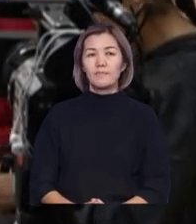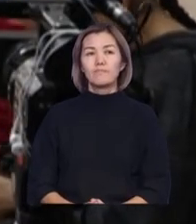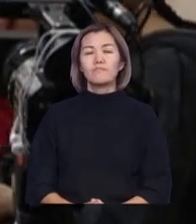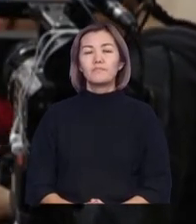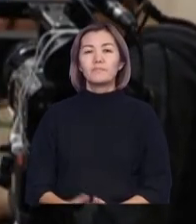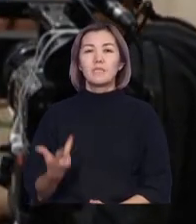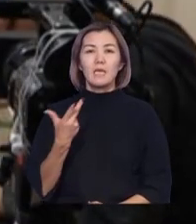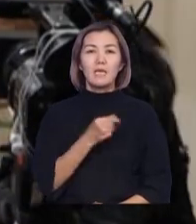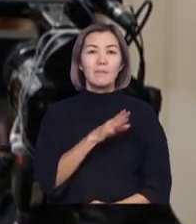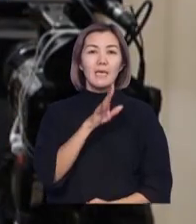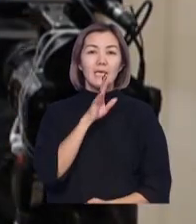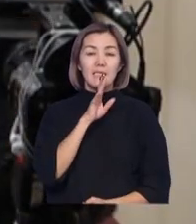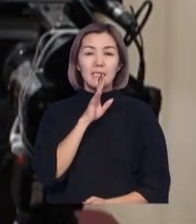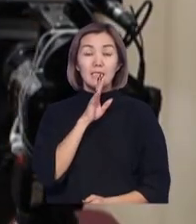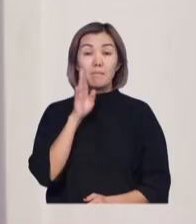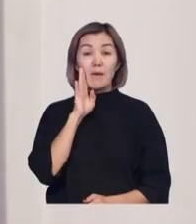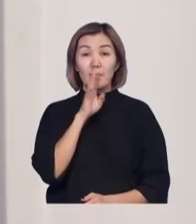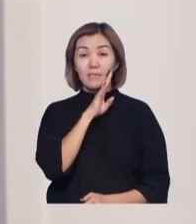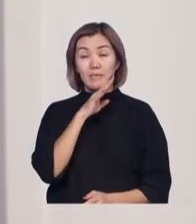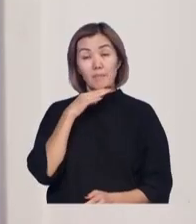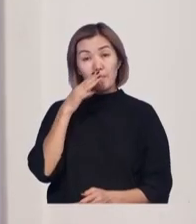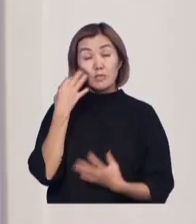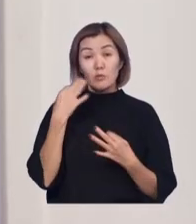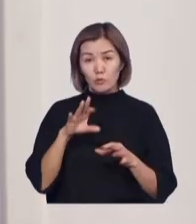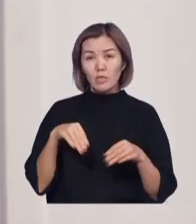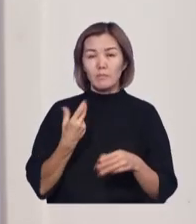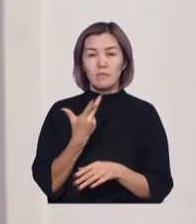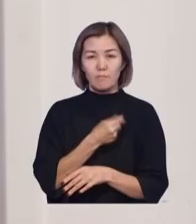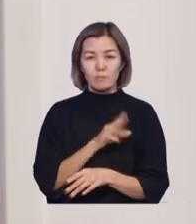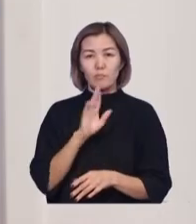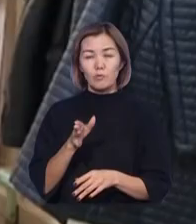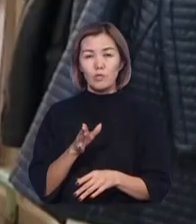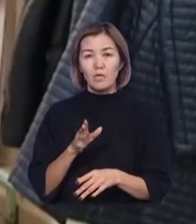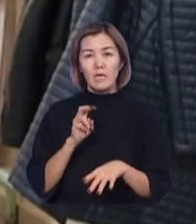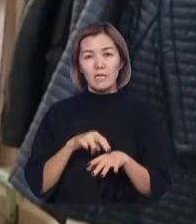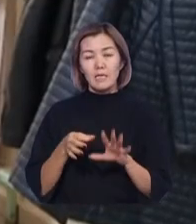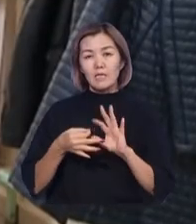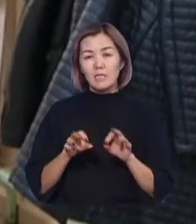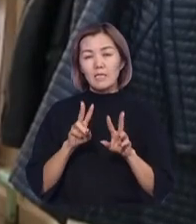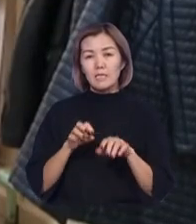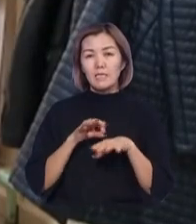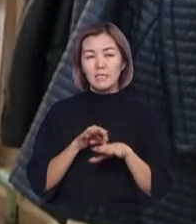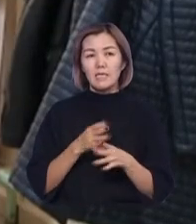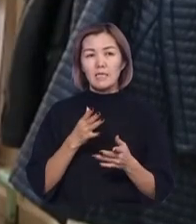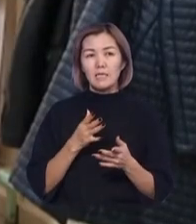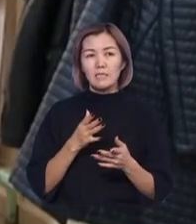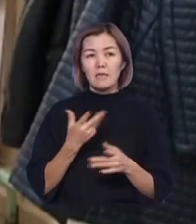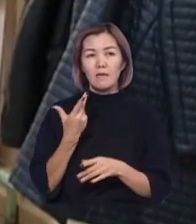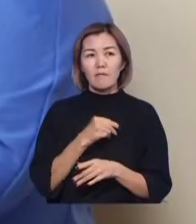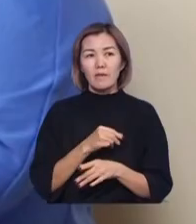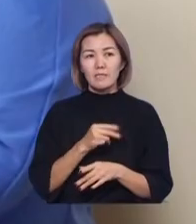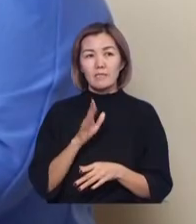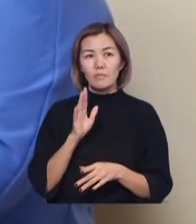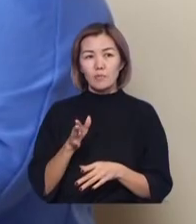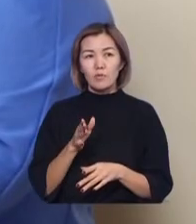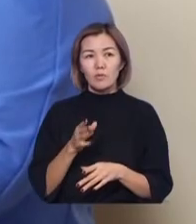қыз баланың ата-анасы келісім берген соң ғана салынады. Алдымен жеткіншекті дәрігер толықтай тексереді. Қарсы көрсеткіштер болмаса вакцина егіледі.